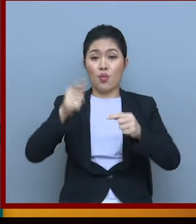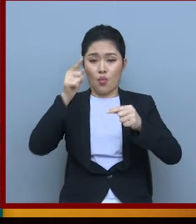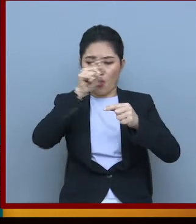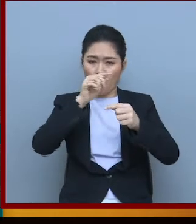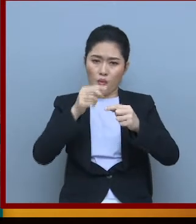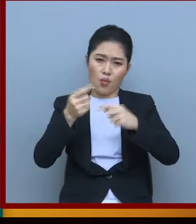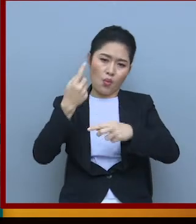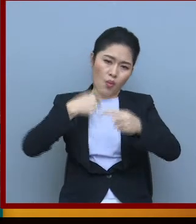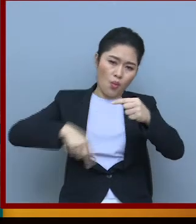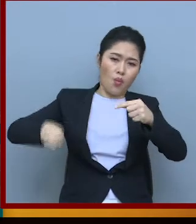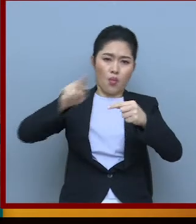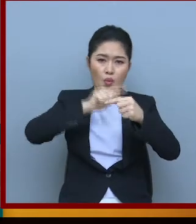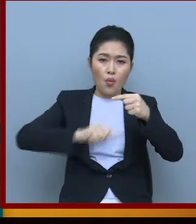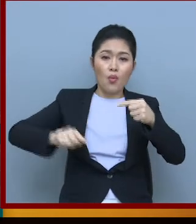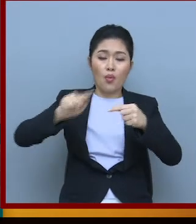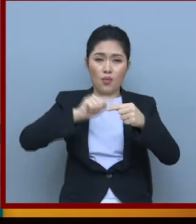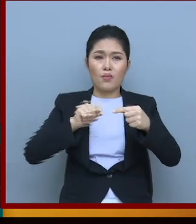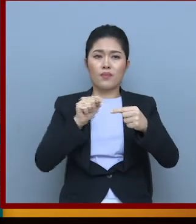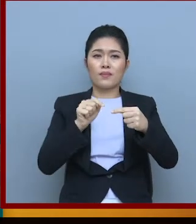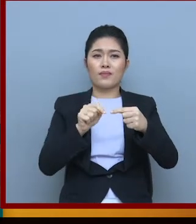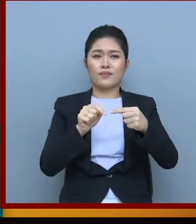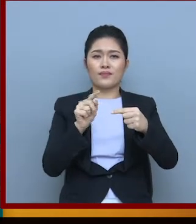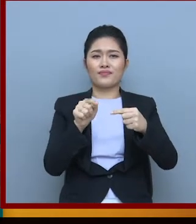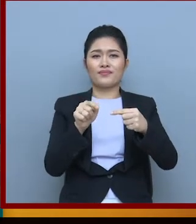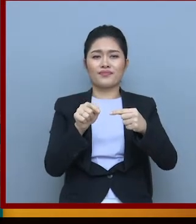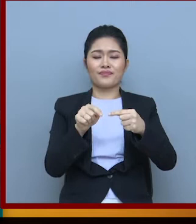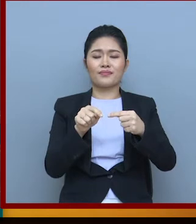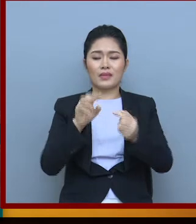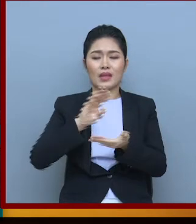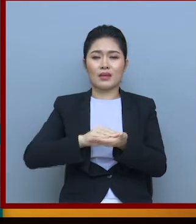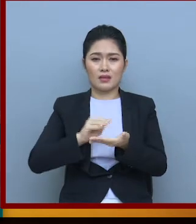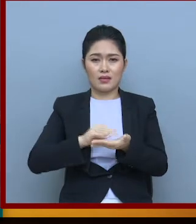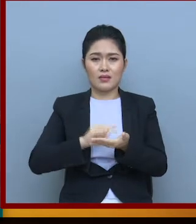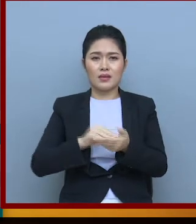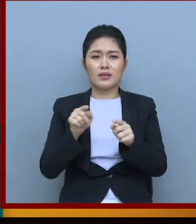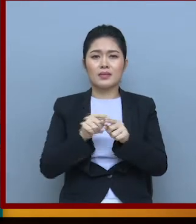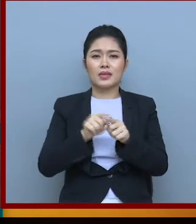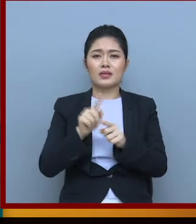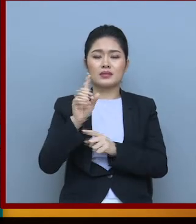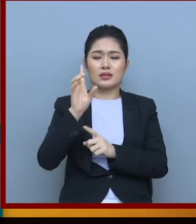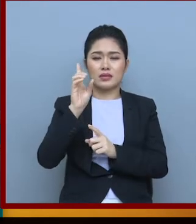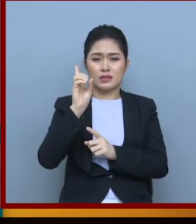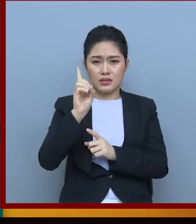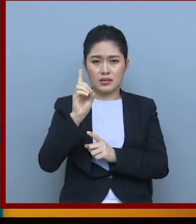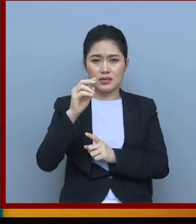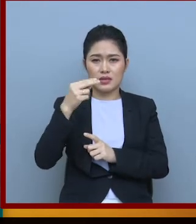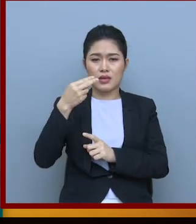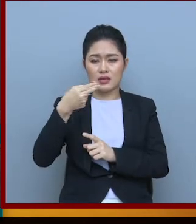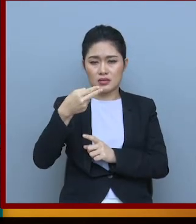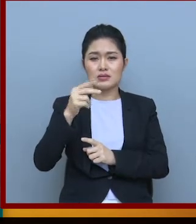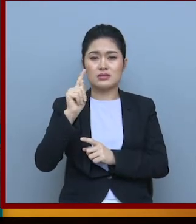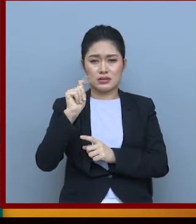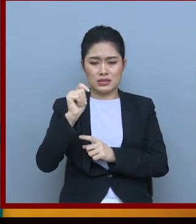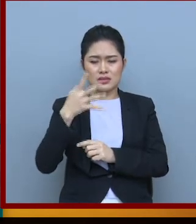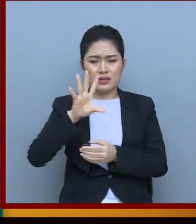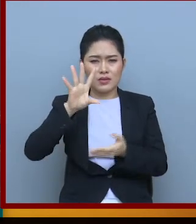ก็ใช้ฟังก์ชันของตัว DHT เลยก็คือไปรีด ลีดเอาค่า